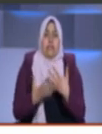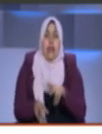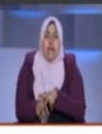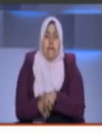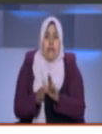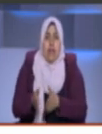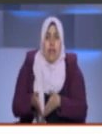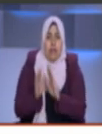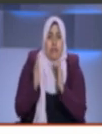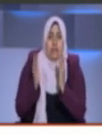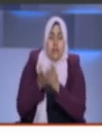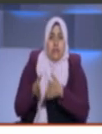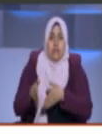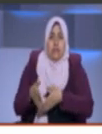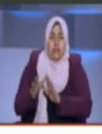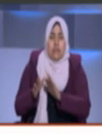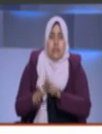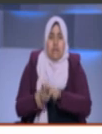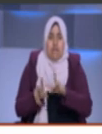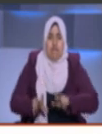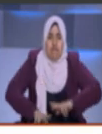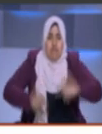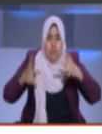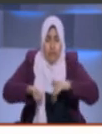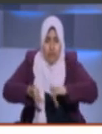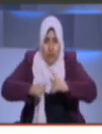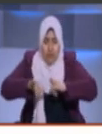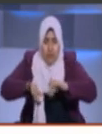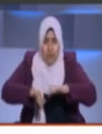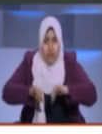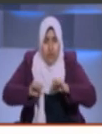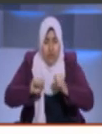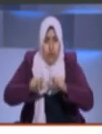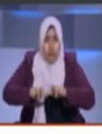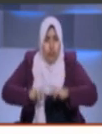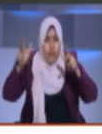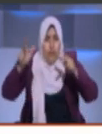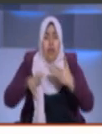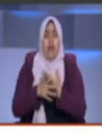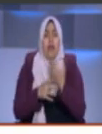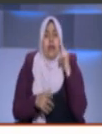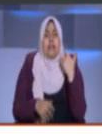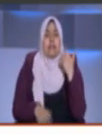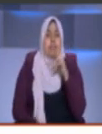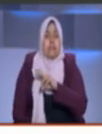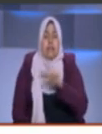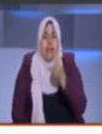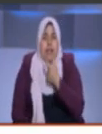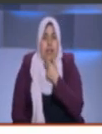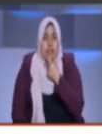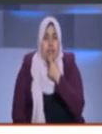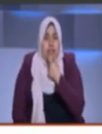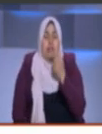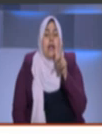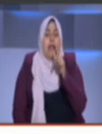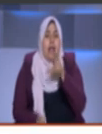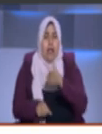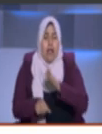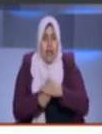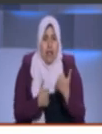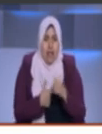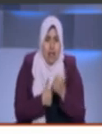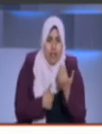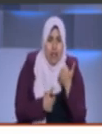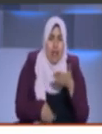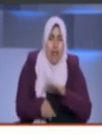أو الغلق المفروض على البلاد، حتى من ضمنها الدول الأكثر تضررا في أوروبا كإيطاليا على سبيل المثال، وكنا نتحدث منذ قليل عن